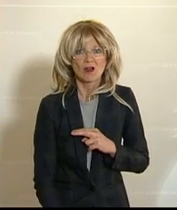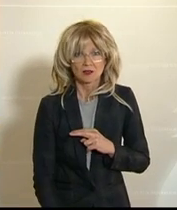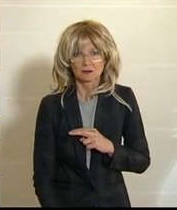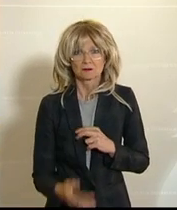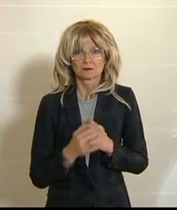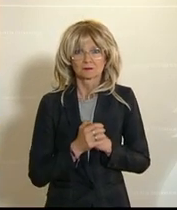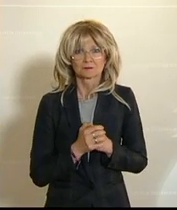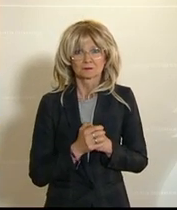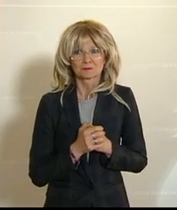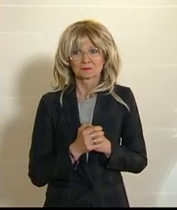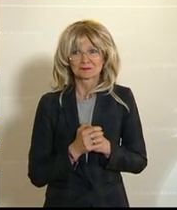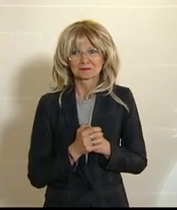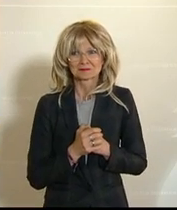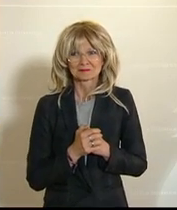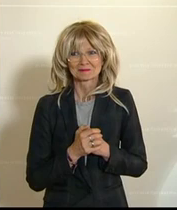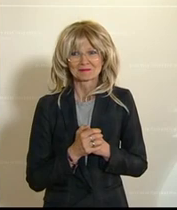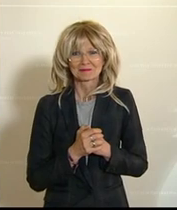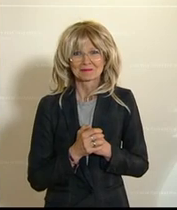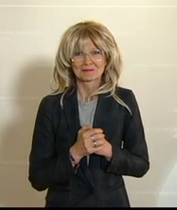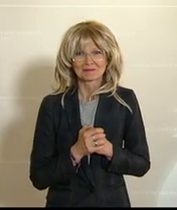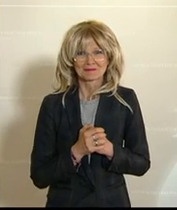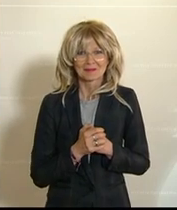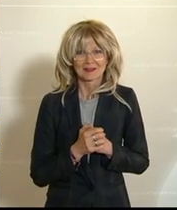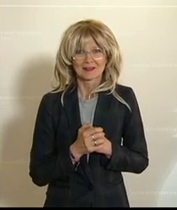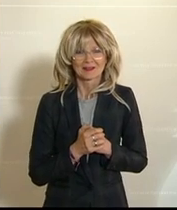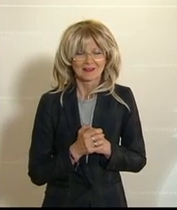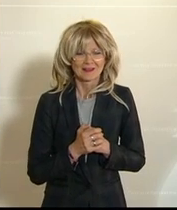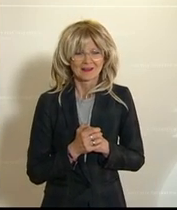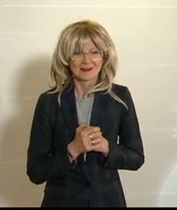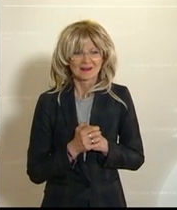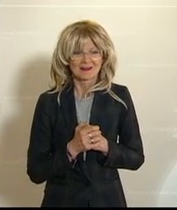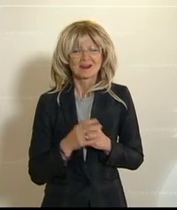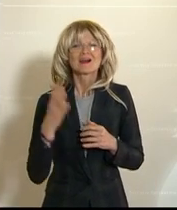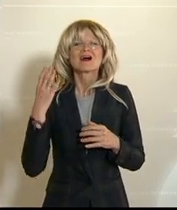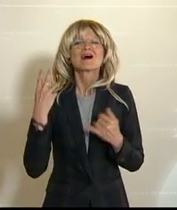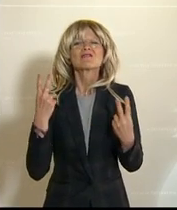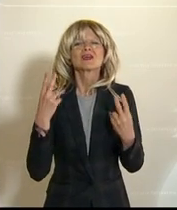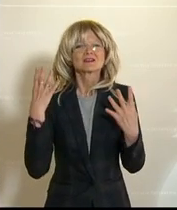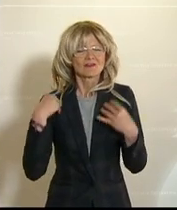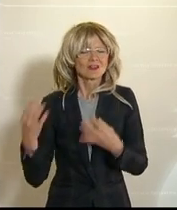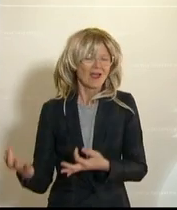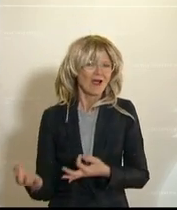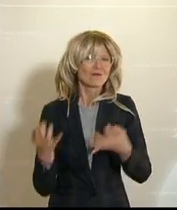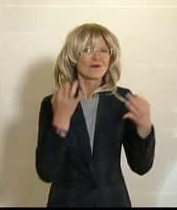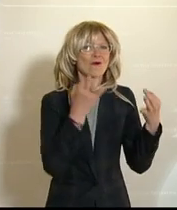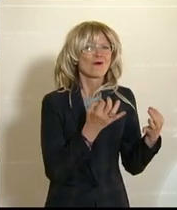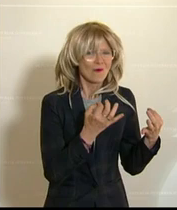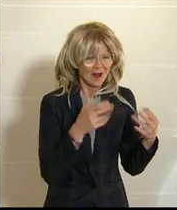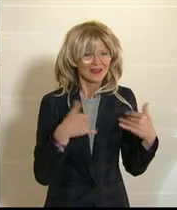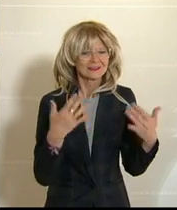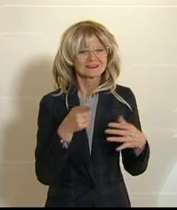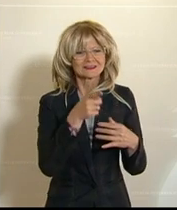Es ist wichtig genug, es raufzuholen. Ich zeige es noch einmal her. Der Österreich-Tausender. Das wäre